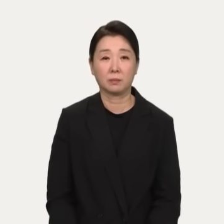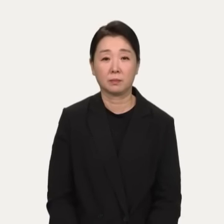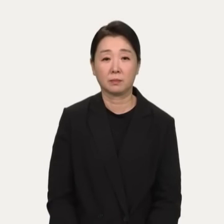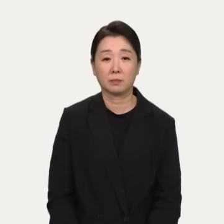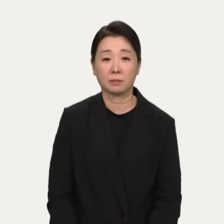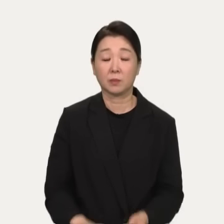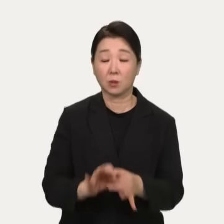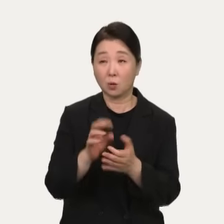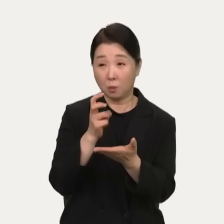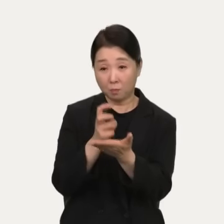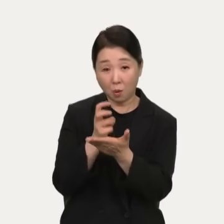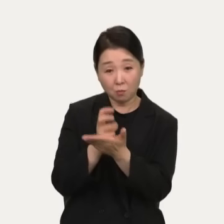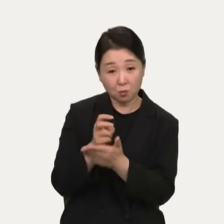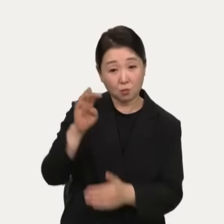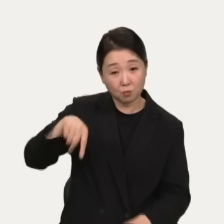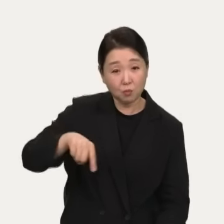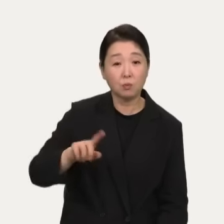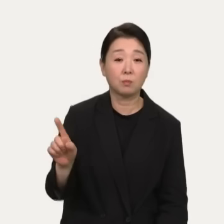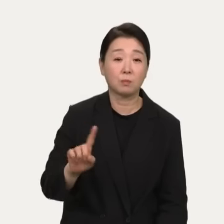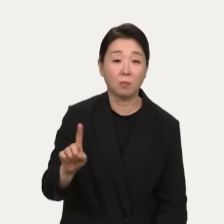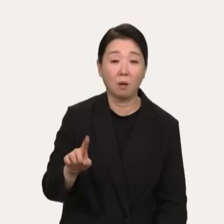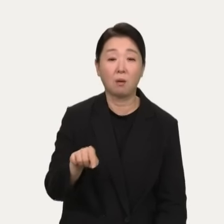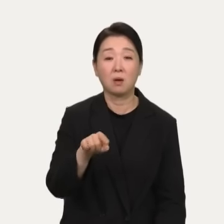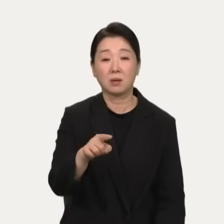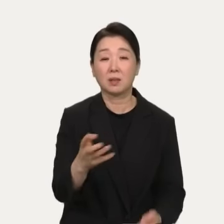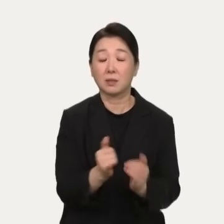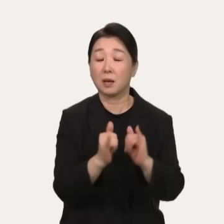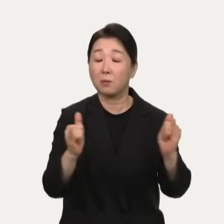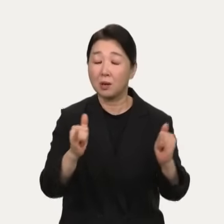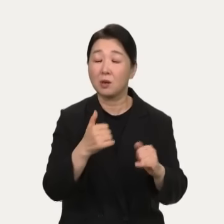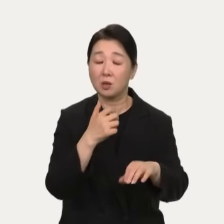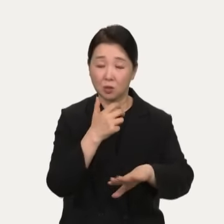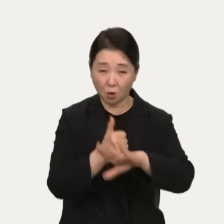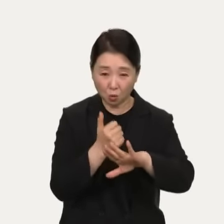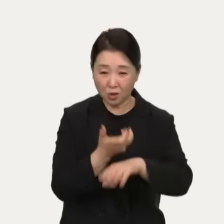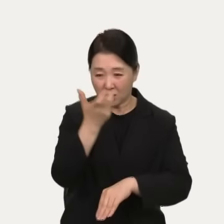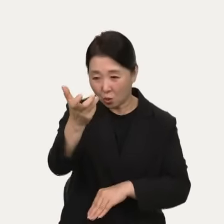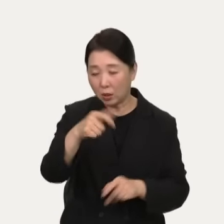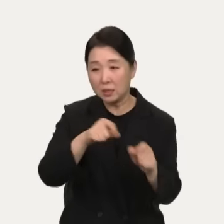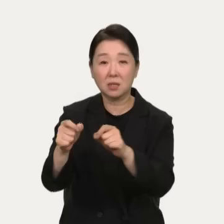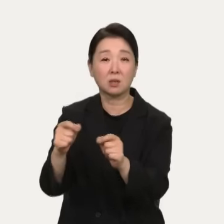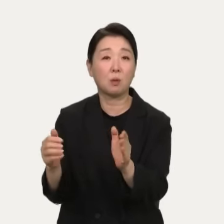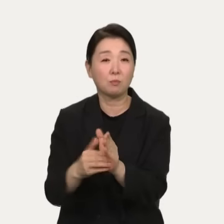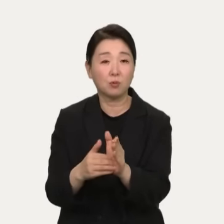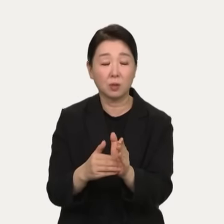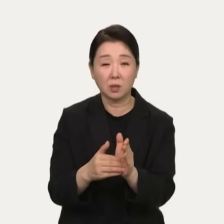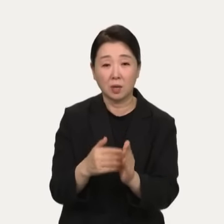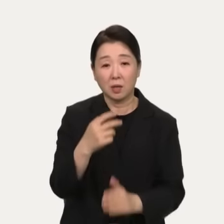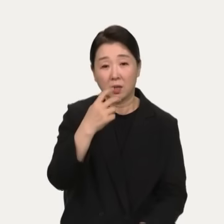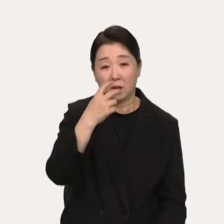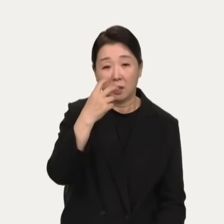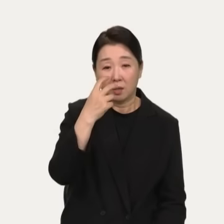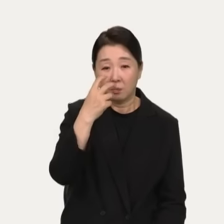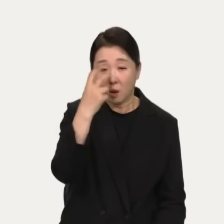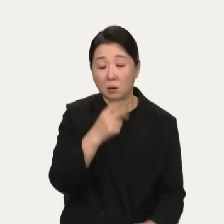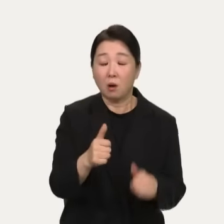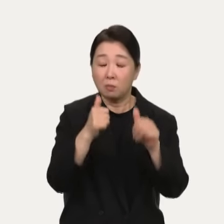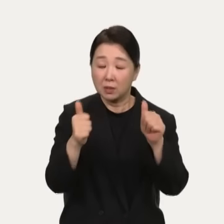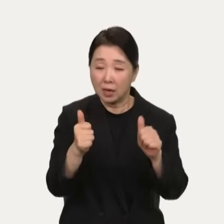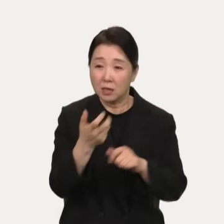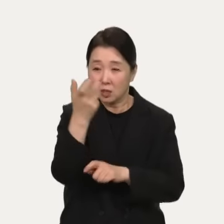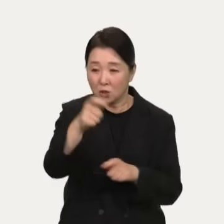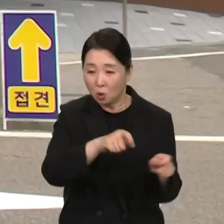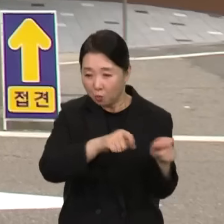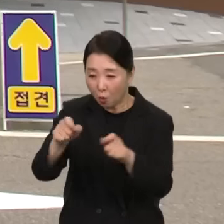이에 법무부 측은 개호 인력 상황 등으로 이송이 지연됐을 뿐 검찰에 이송 보류 신청 등은 없었다고